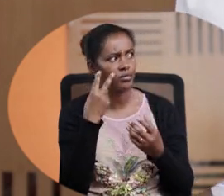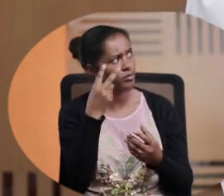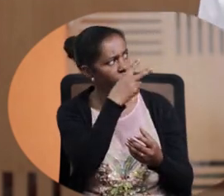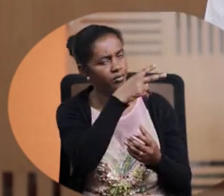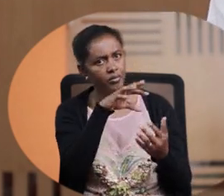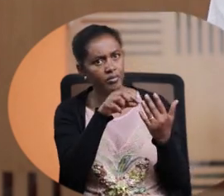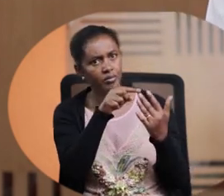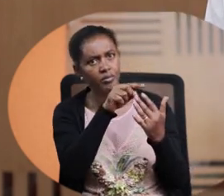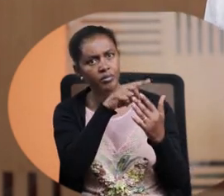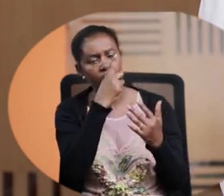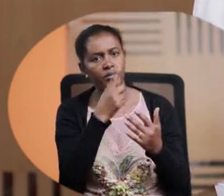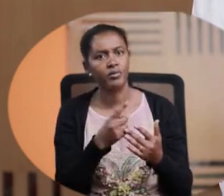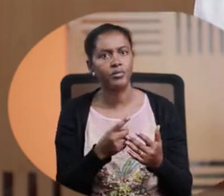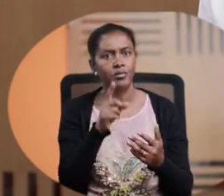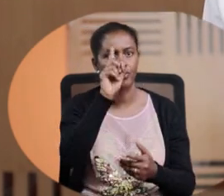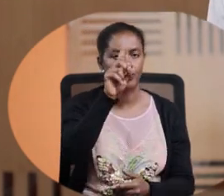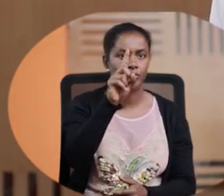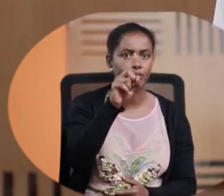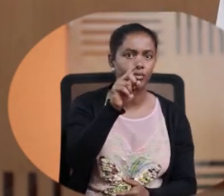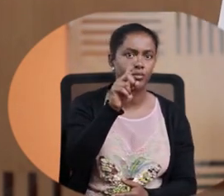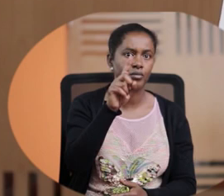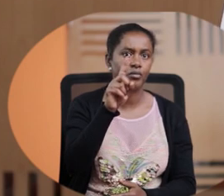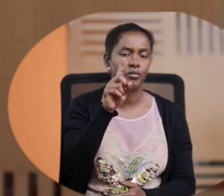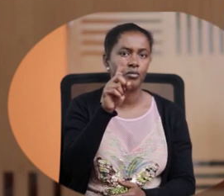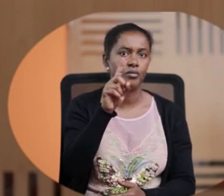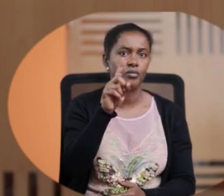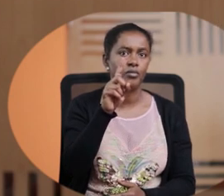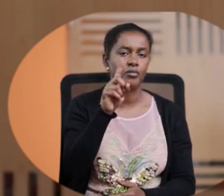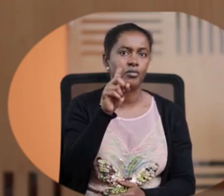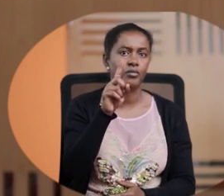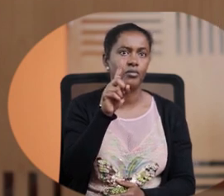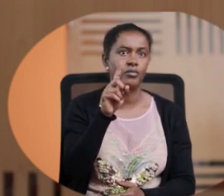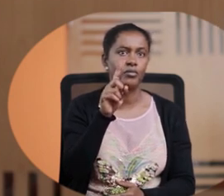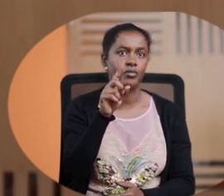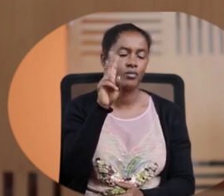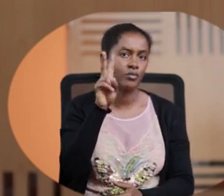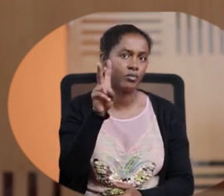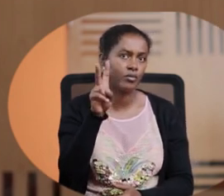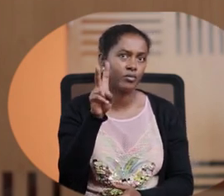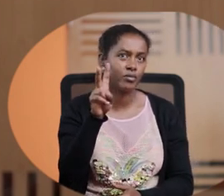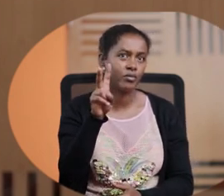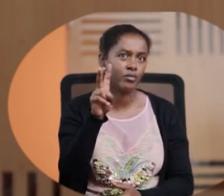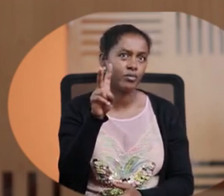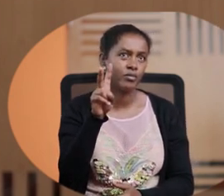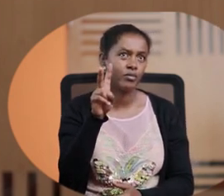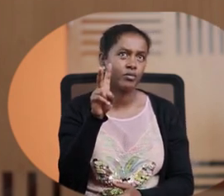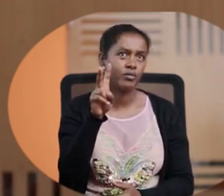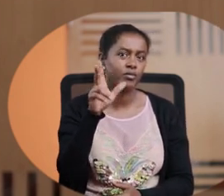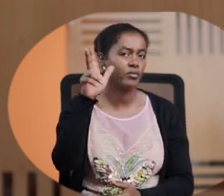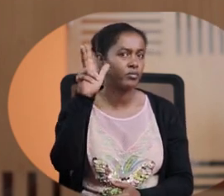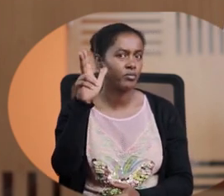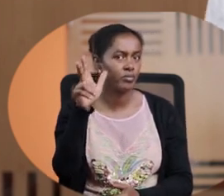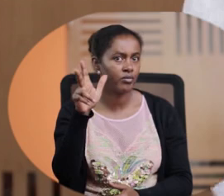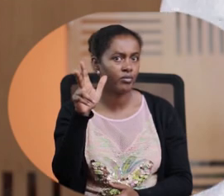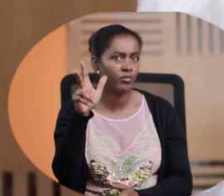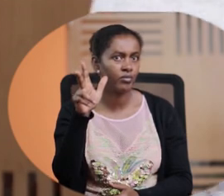13 tokko jiraa 1 amma gaa kan daganneef jechaadha 2 13 jiraa meeqa 3